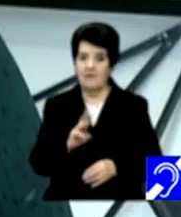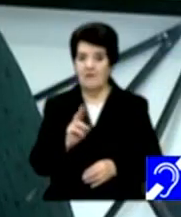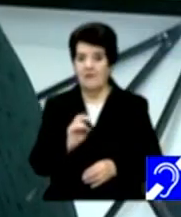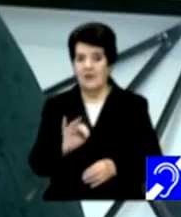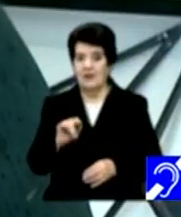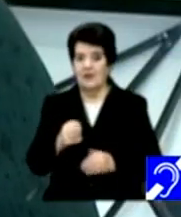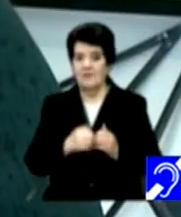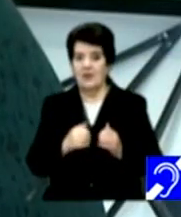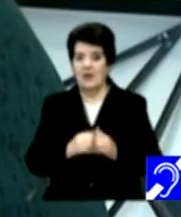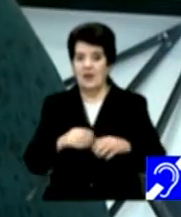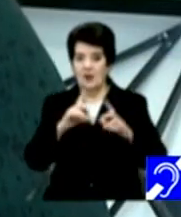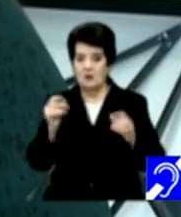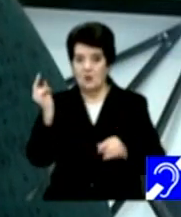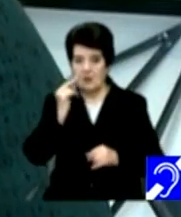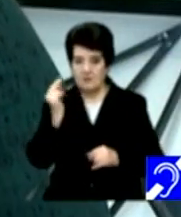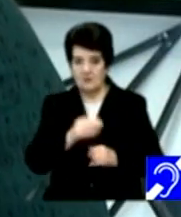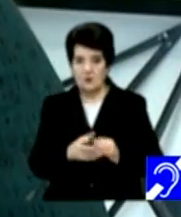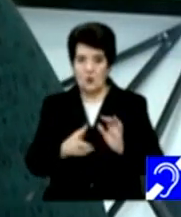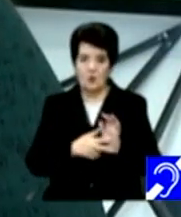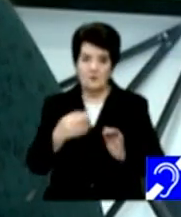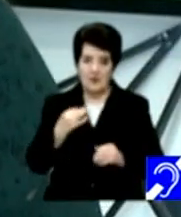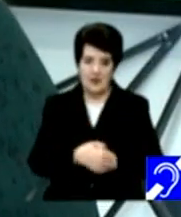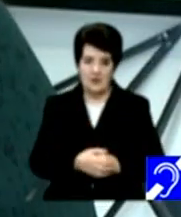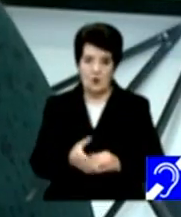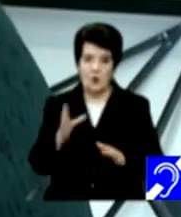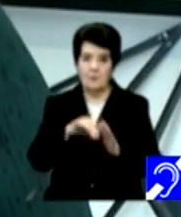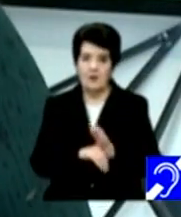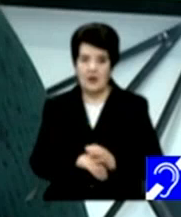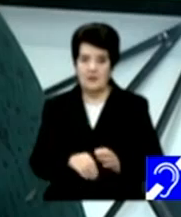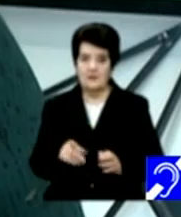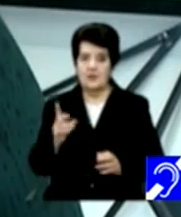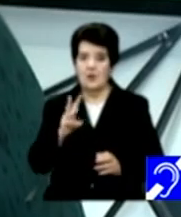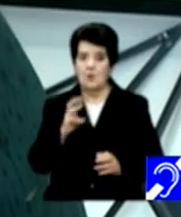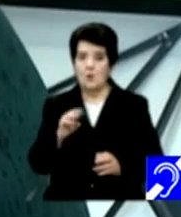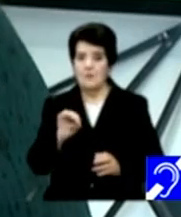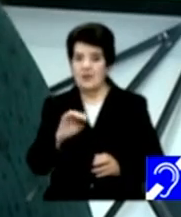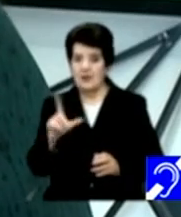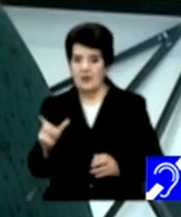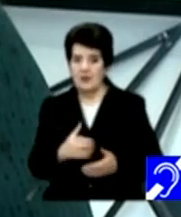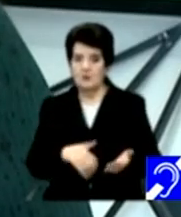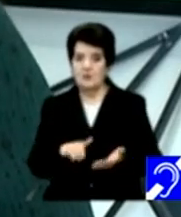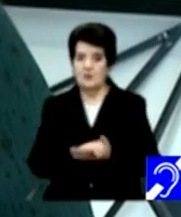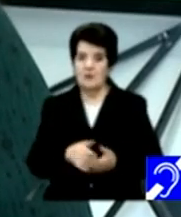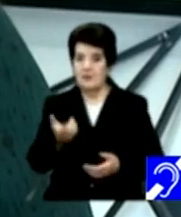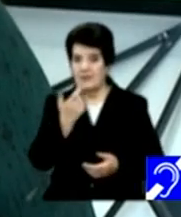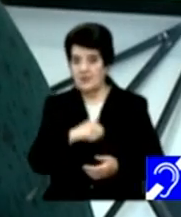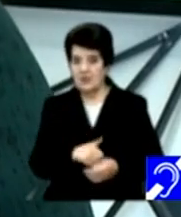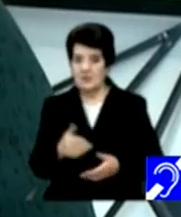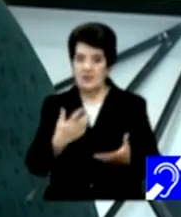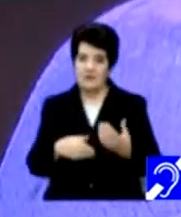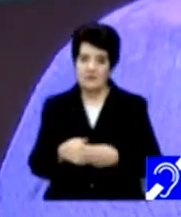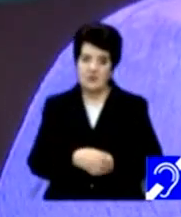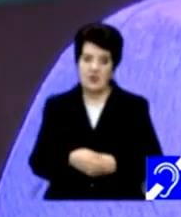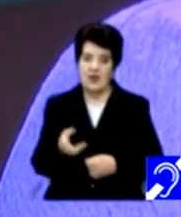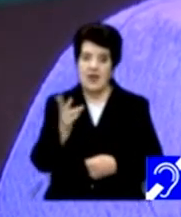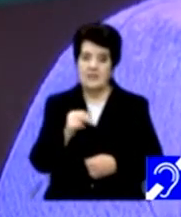Au învățat cum să dezvolte un website, cum să dezvolte o aplicație mobilă sau un sistem de inteligență artificială. La